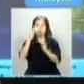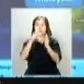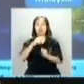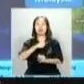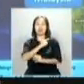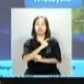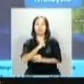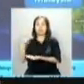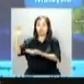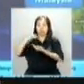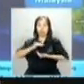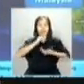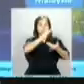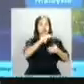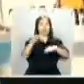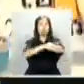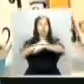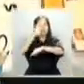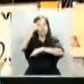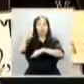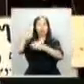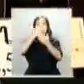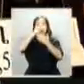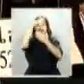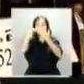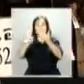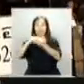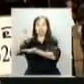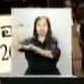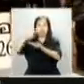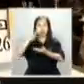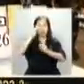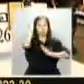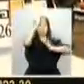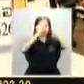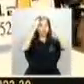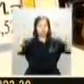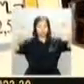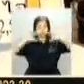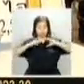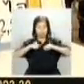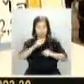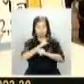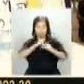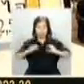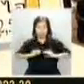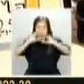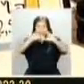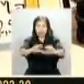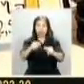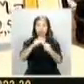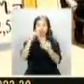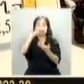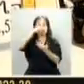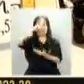ากกลุ่มนักค้ายาเสพติดผิวดำชาวแอฟริกันและนักค้ายาชาวมาเลเซียให้นำยาเสพติดจากประเทศมาลีผ่านทางประเท